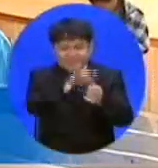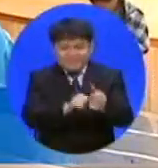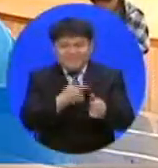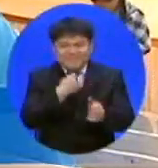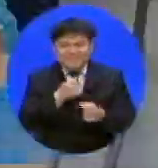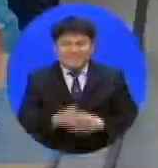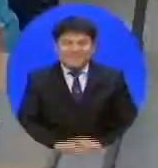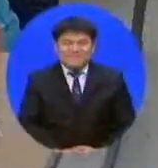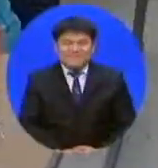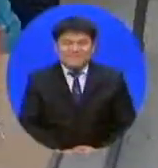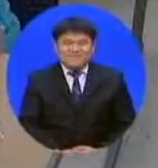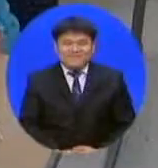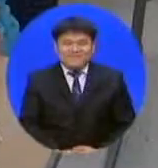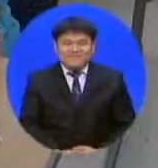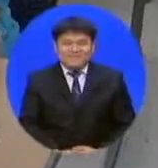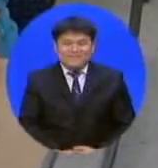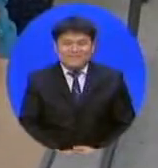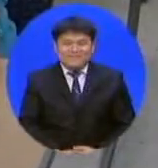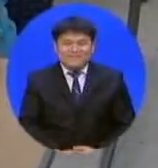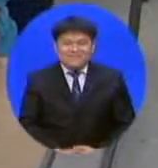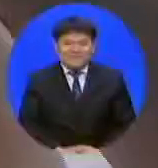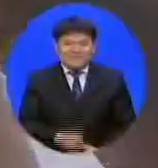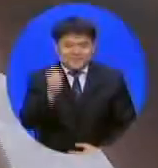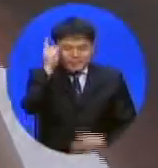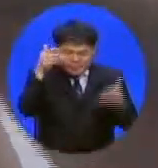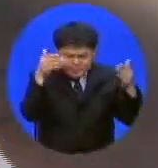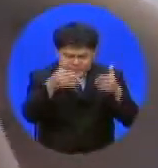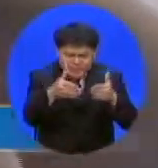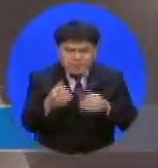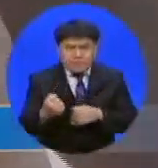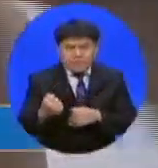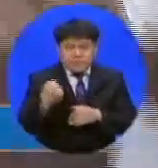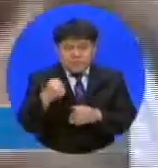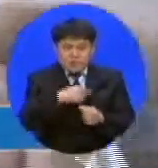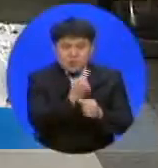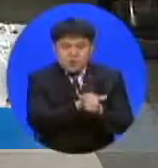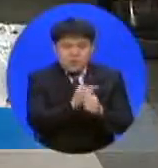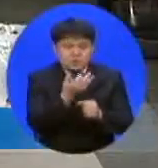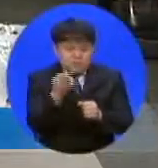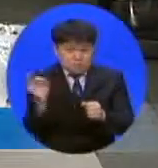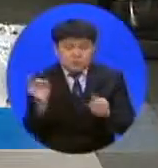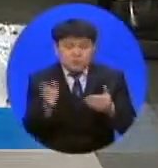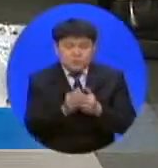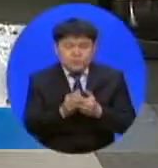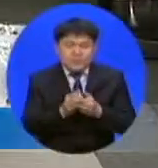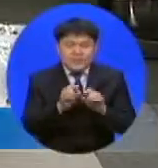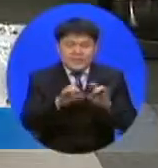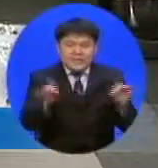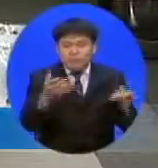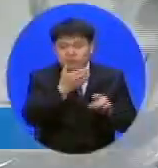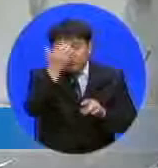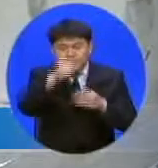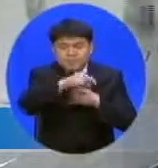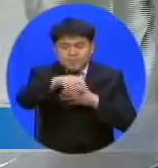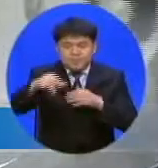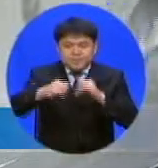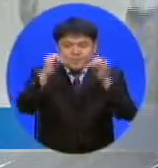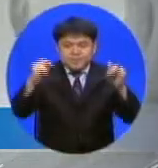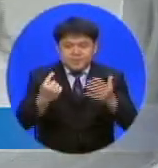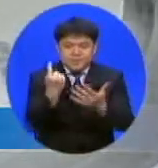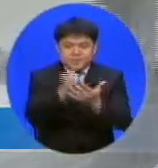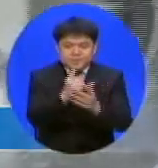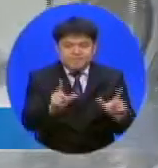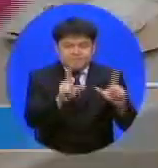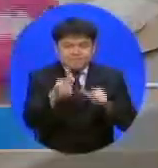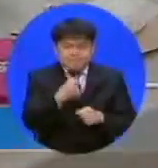효도해드리고 싶어요. 뛰어난 집중력으로 실력을 인정받은 수상자들은 저마다의 꿈을 펼치며 지역사회의 한 일원으로 살아갈